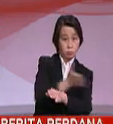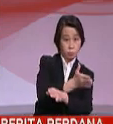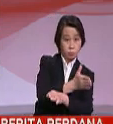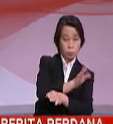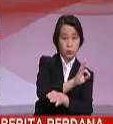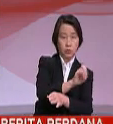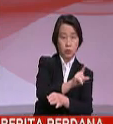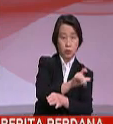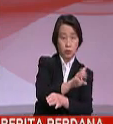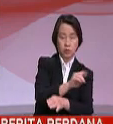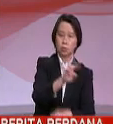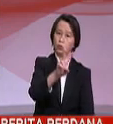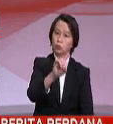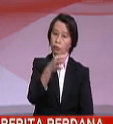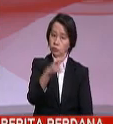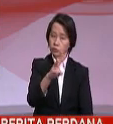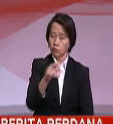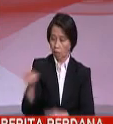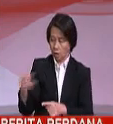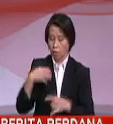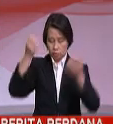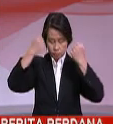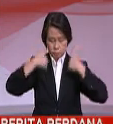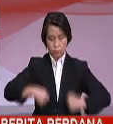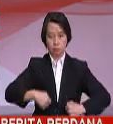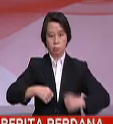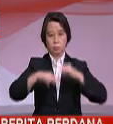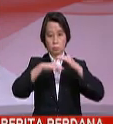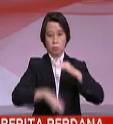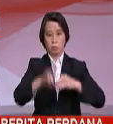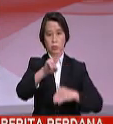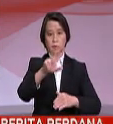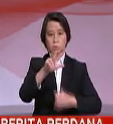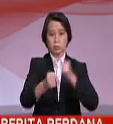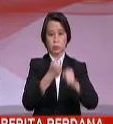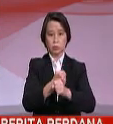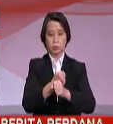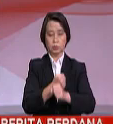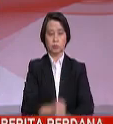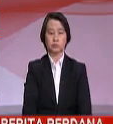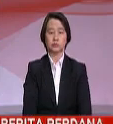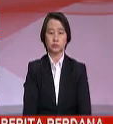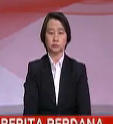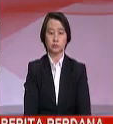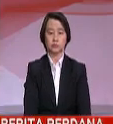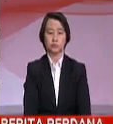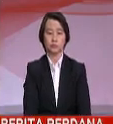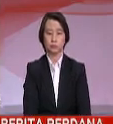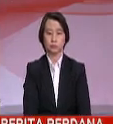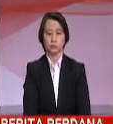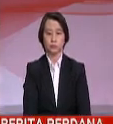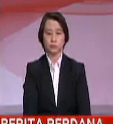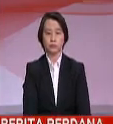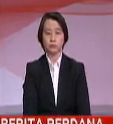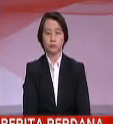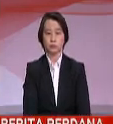sejak 2017 selain pernah menyarung jersey skuad bawah 23 tahun negara.